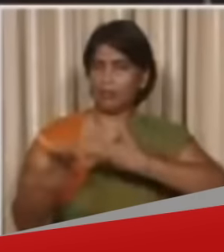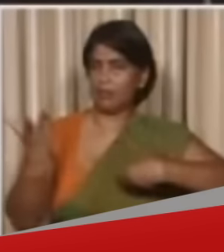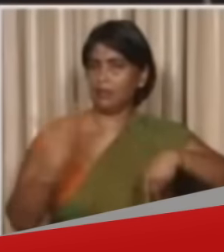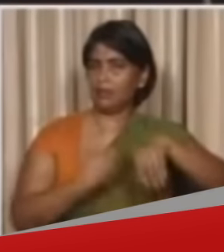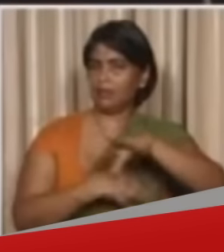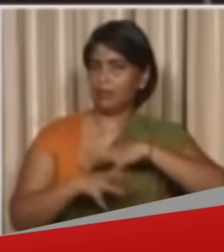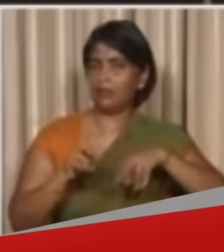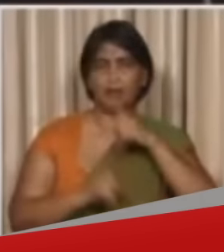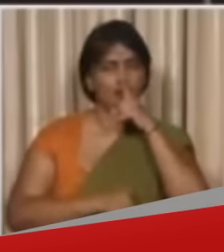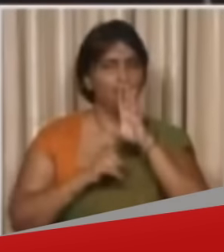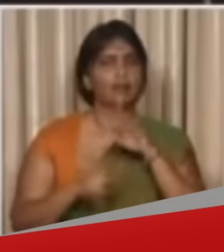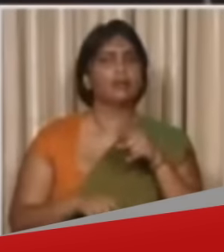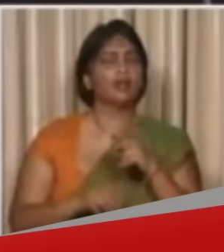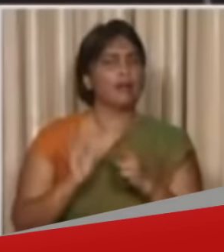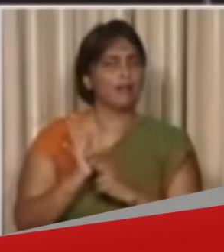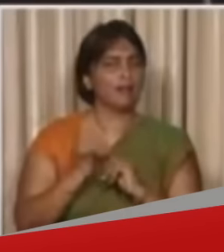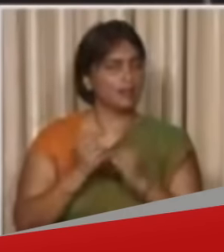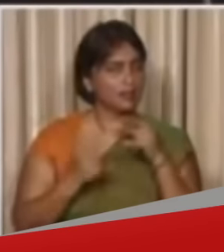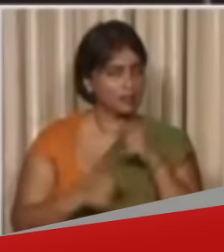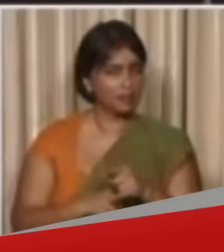कुमंत्र